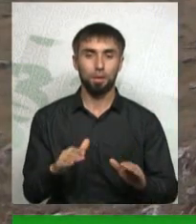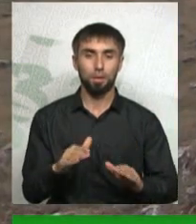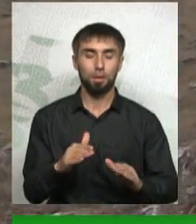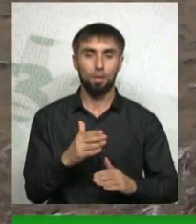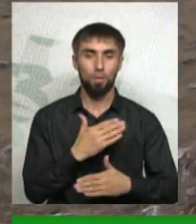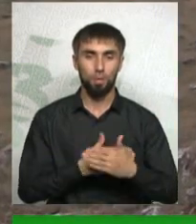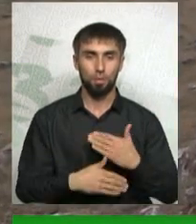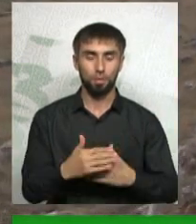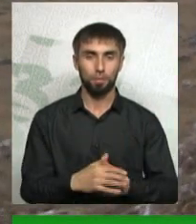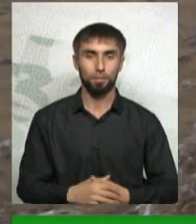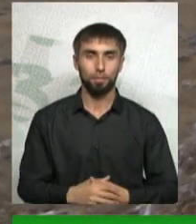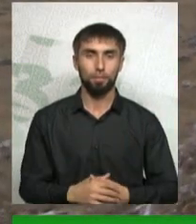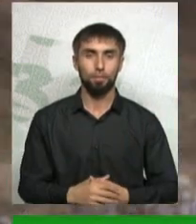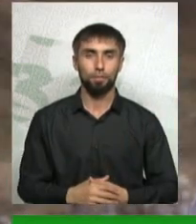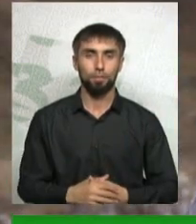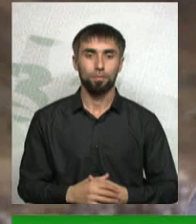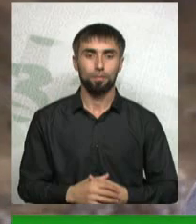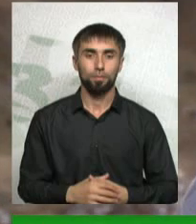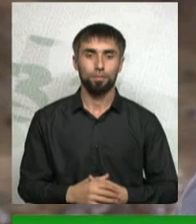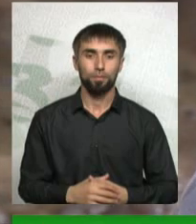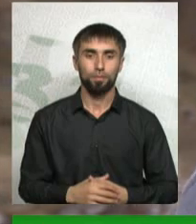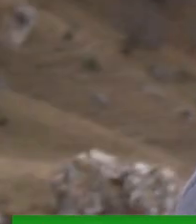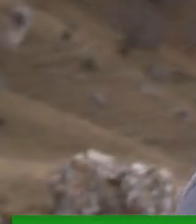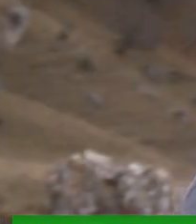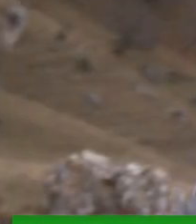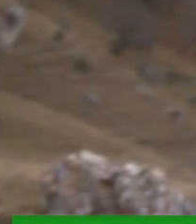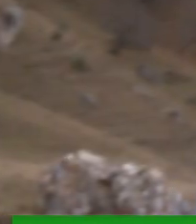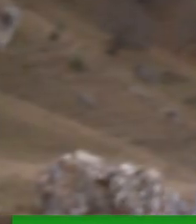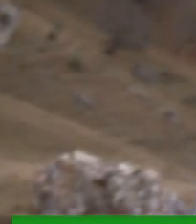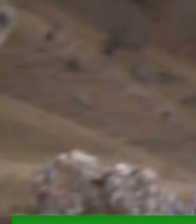ограниченными возможностями здоровья. Тамара Хашагульгова, Адам Далаков, Новости 24.